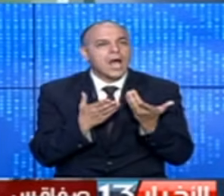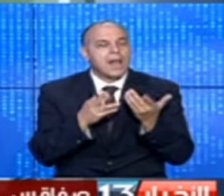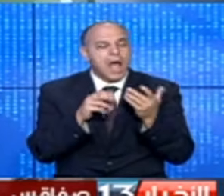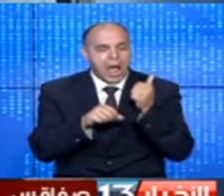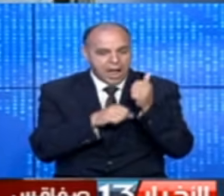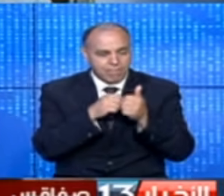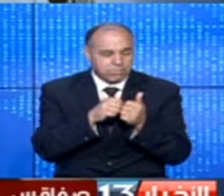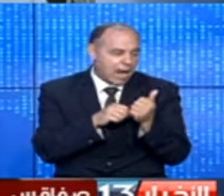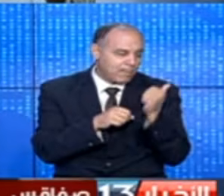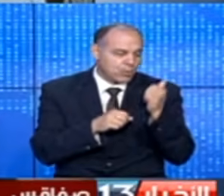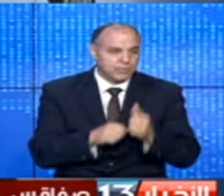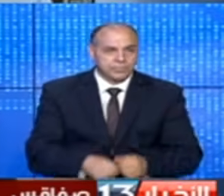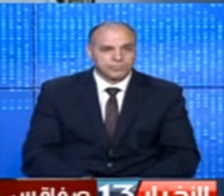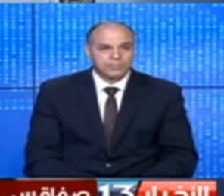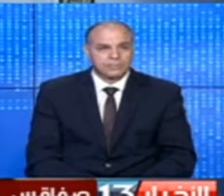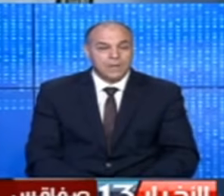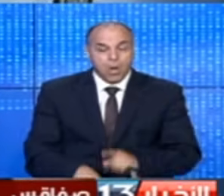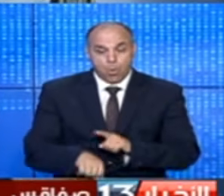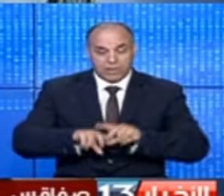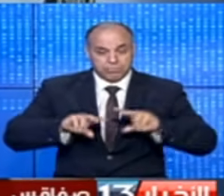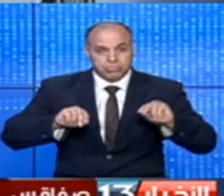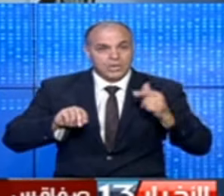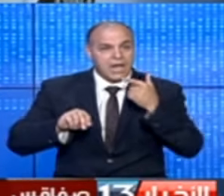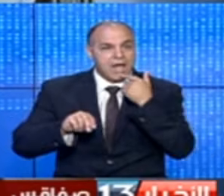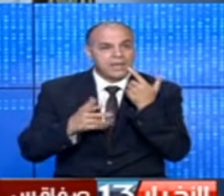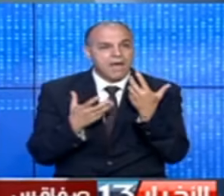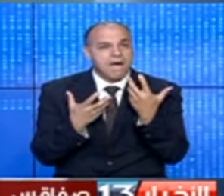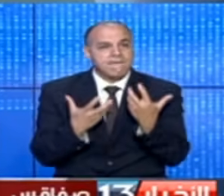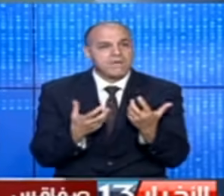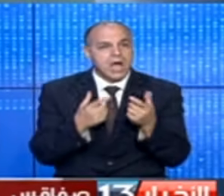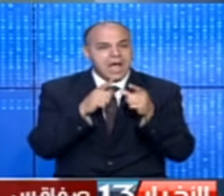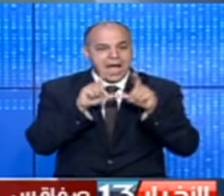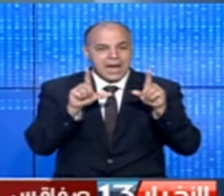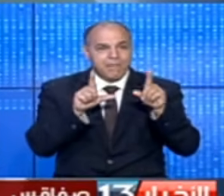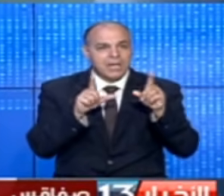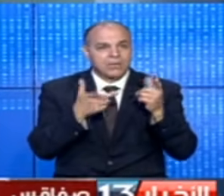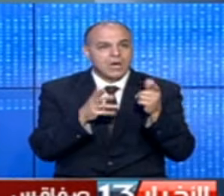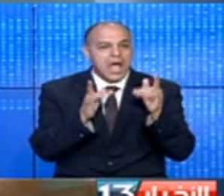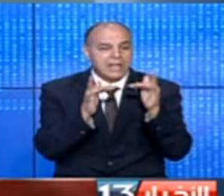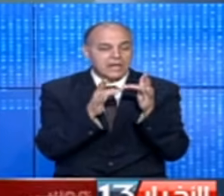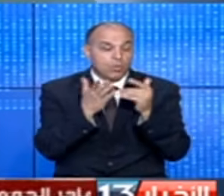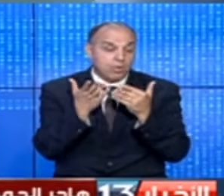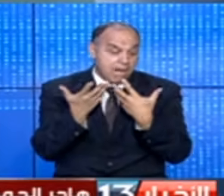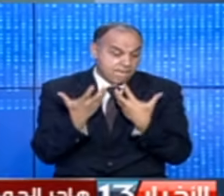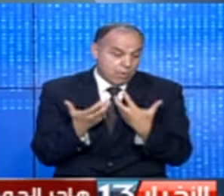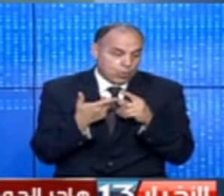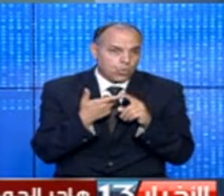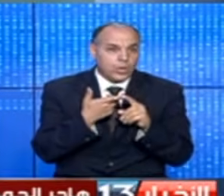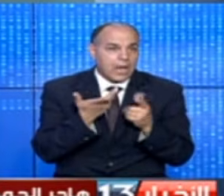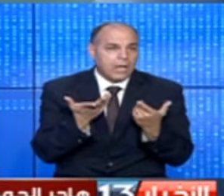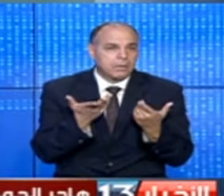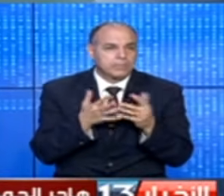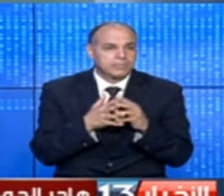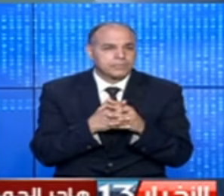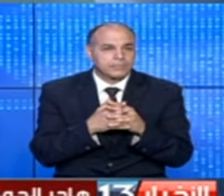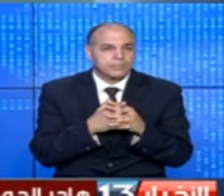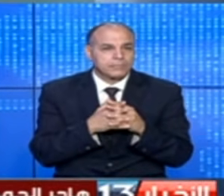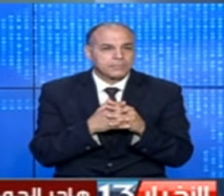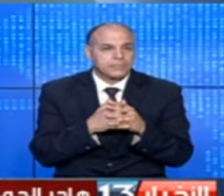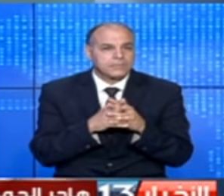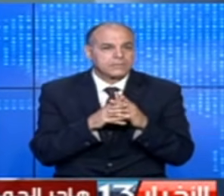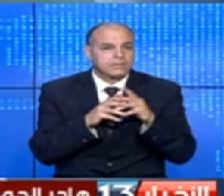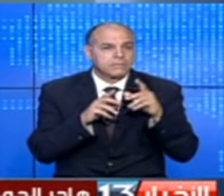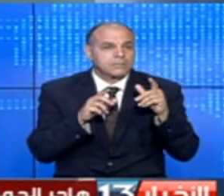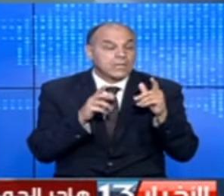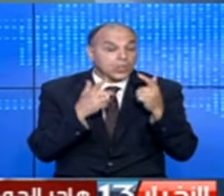الدراسي المنقضي. في نفس الوقت حشتنا بالإعلامية والإنترنت، في نفس الوقت حشتنا بكل ما هو ورقي،